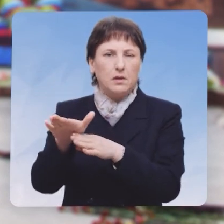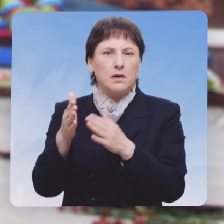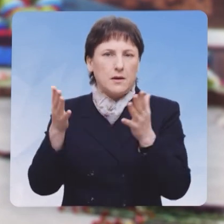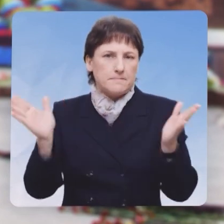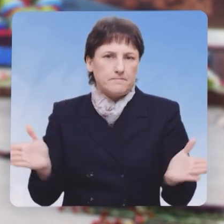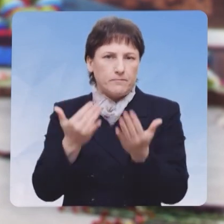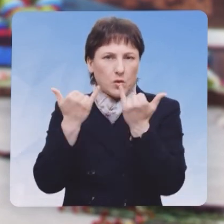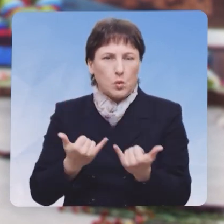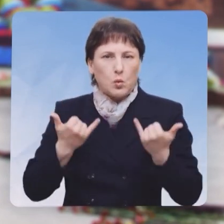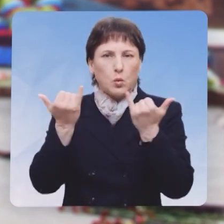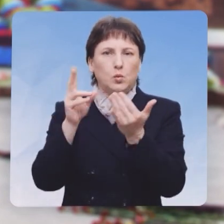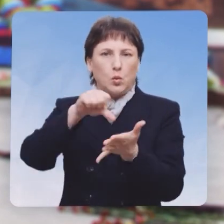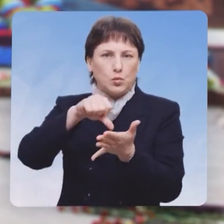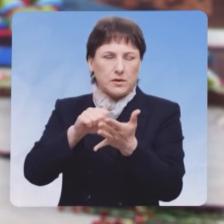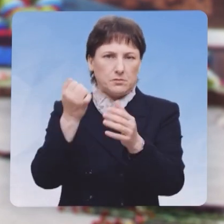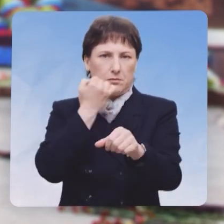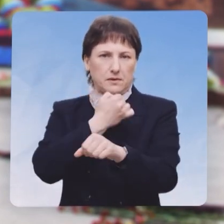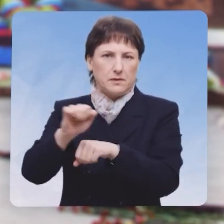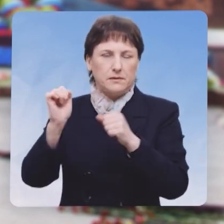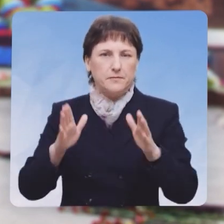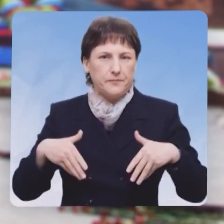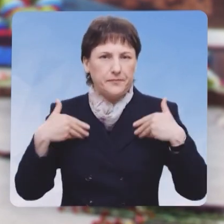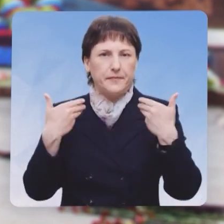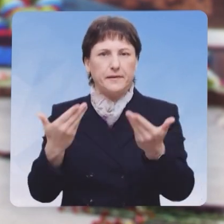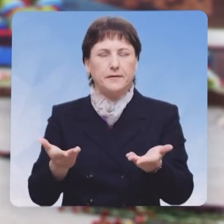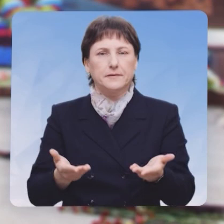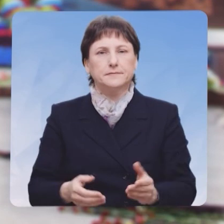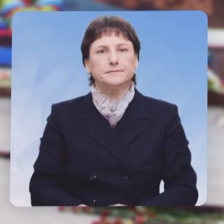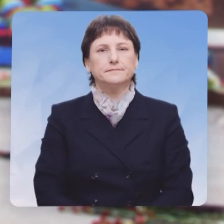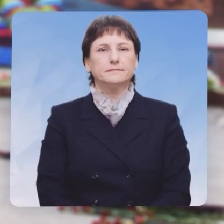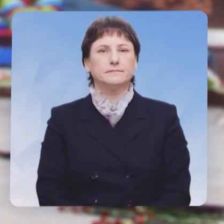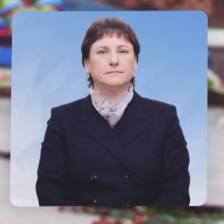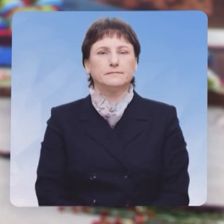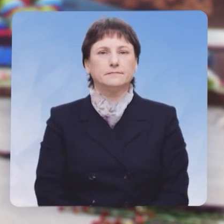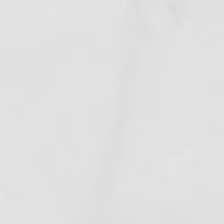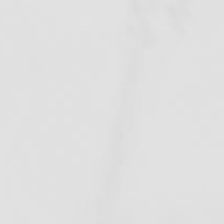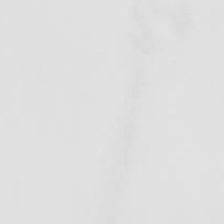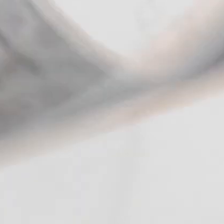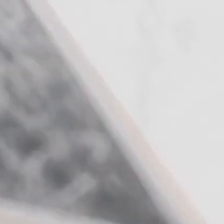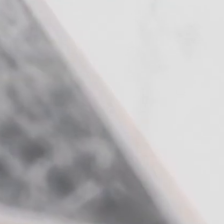Вечная слава победителям! С праздником! С Днем Победы!